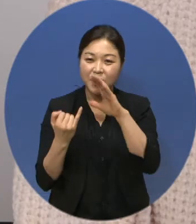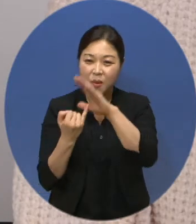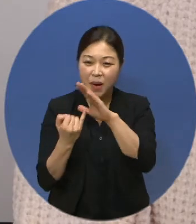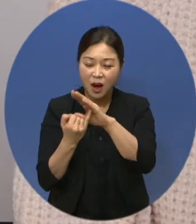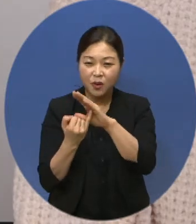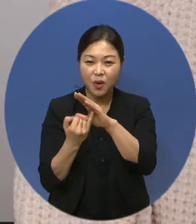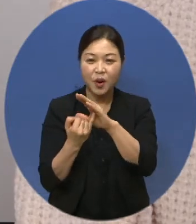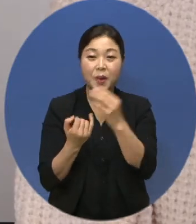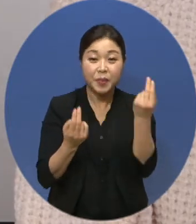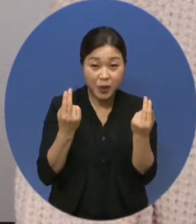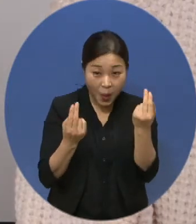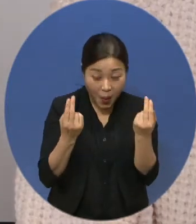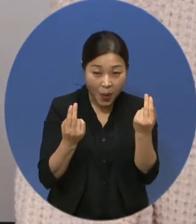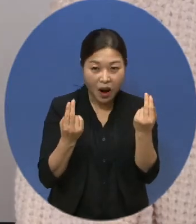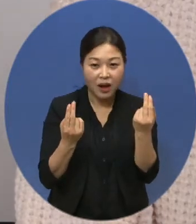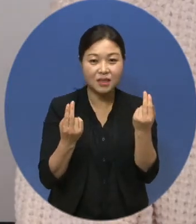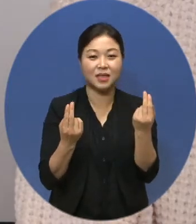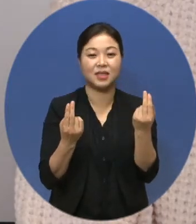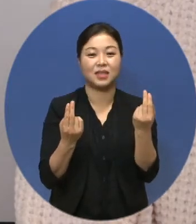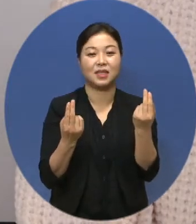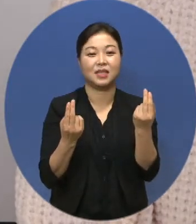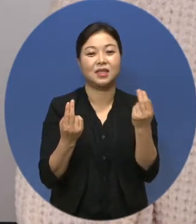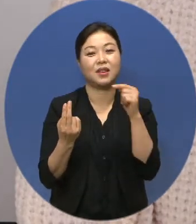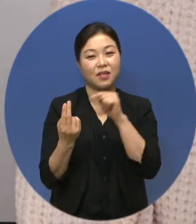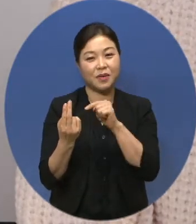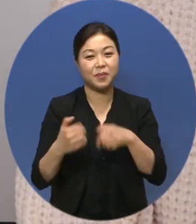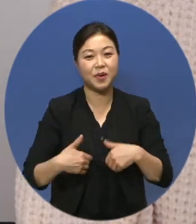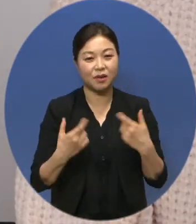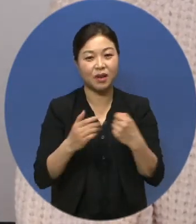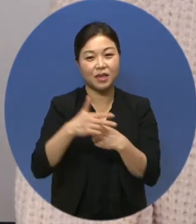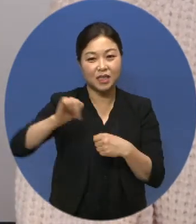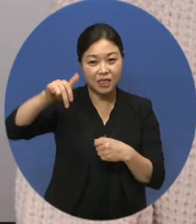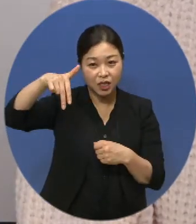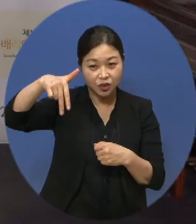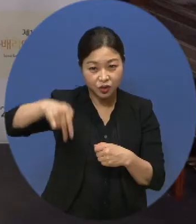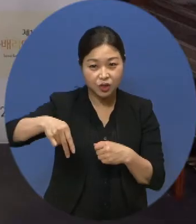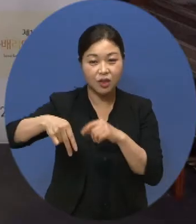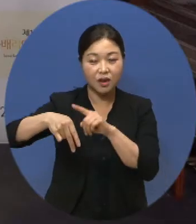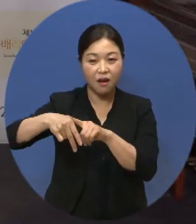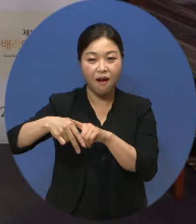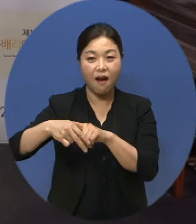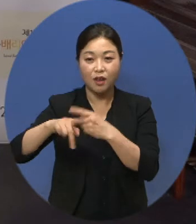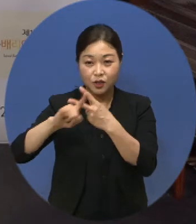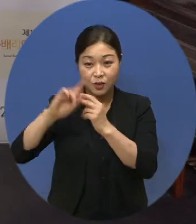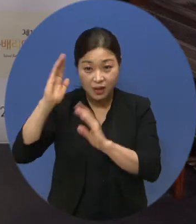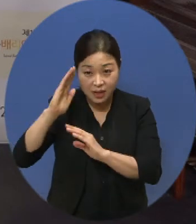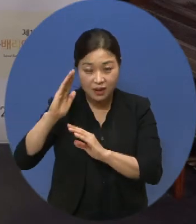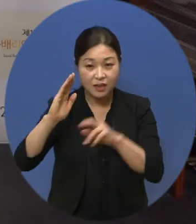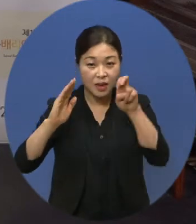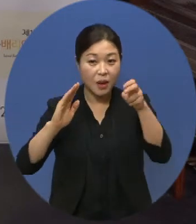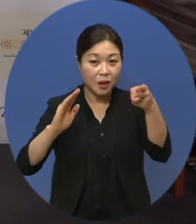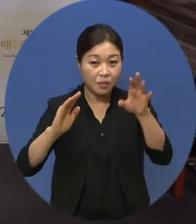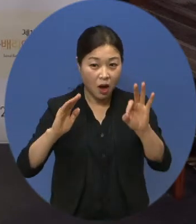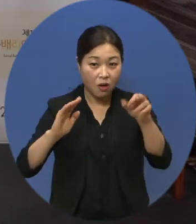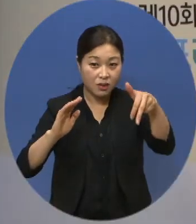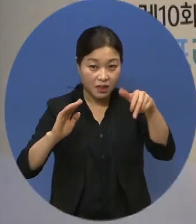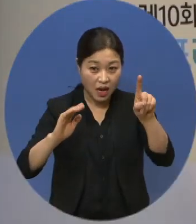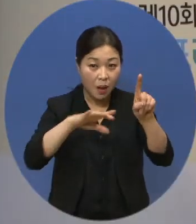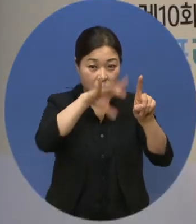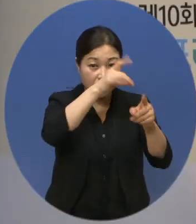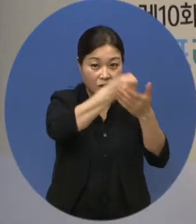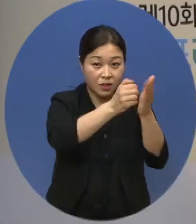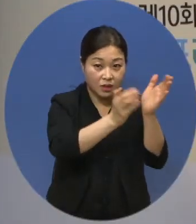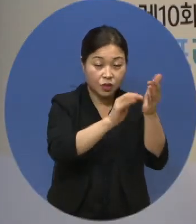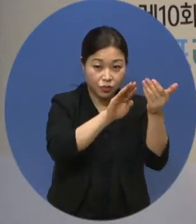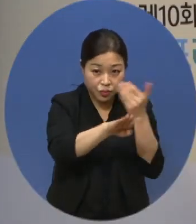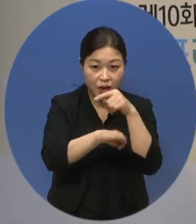캐릭터는 이제 명자를 먼저 잡고 네. 나왔던 것 같아요. 네. 그렇군요. 자, 그리고